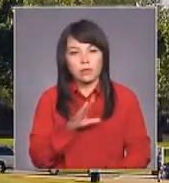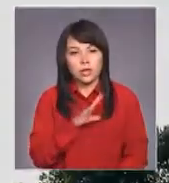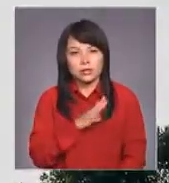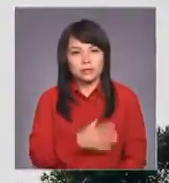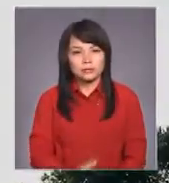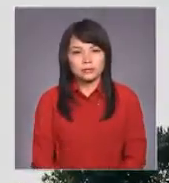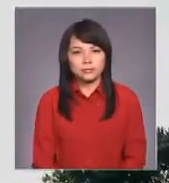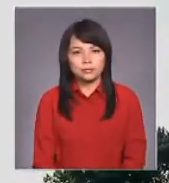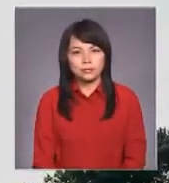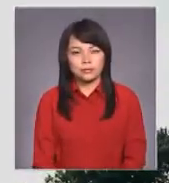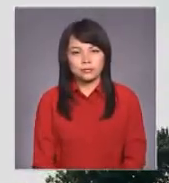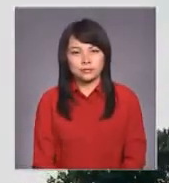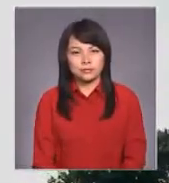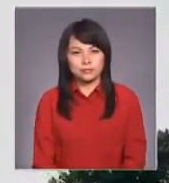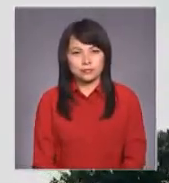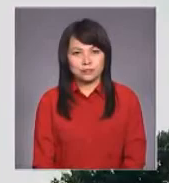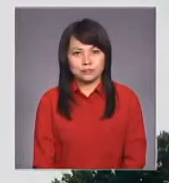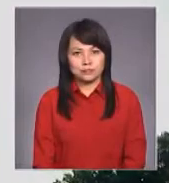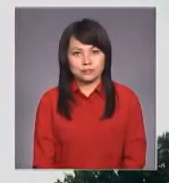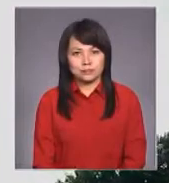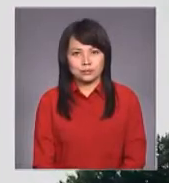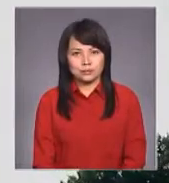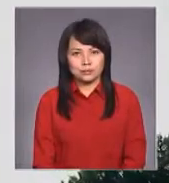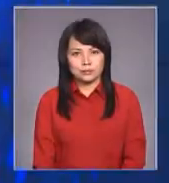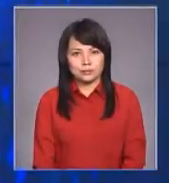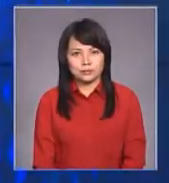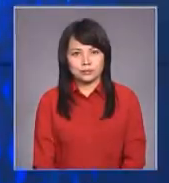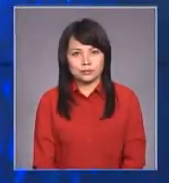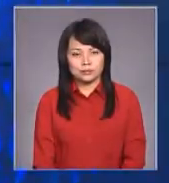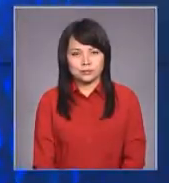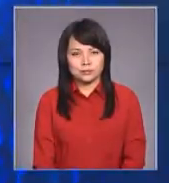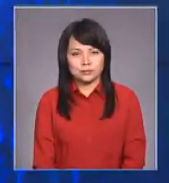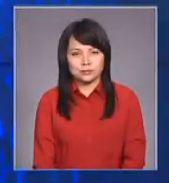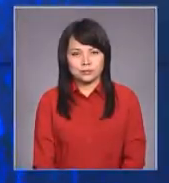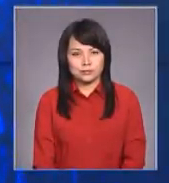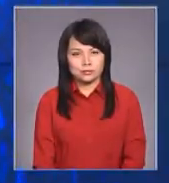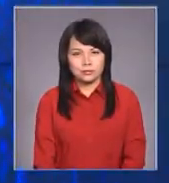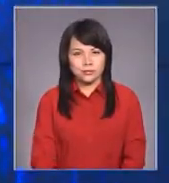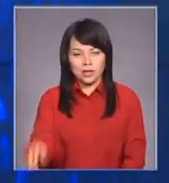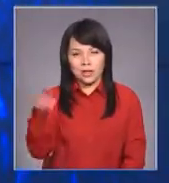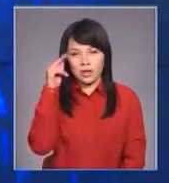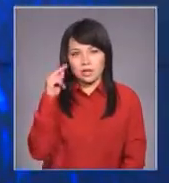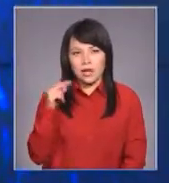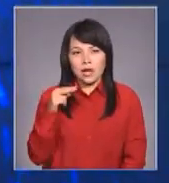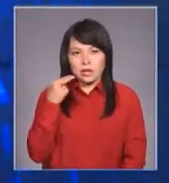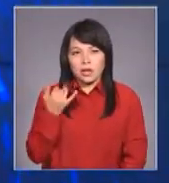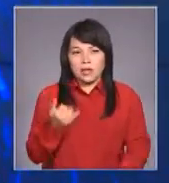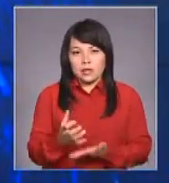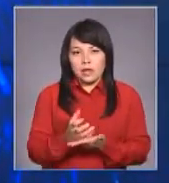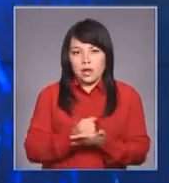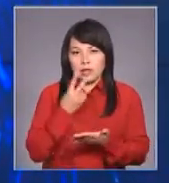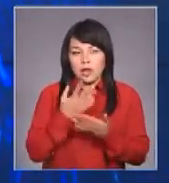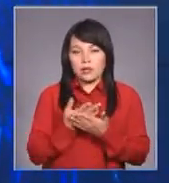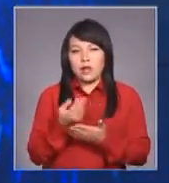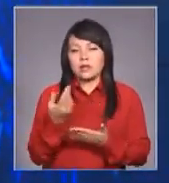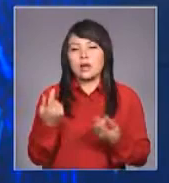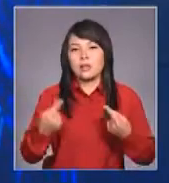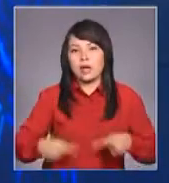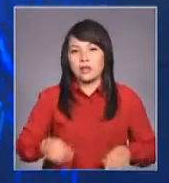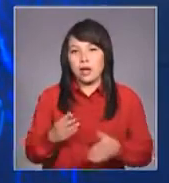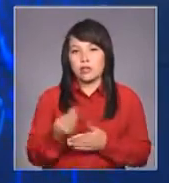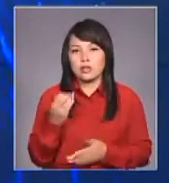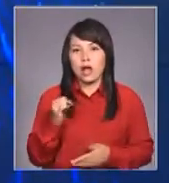Садыров, 24 кейзет, Вашингтон. Жаһан жаңалықтарымен жалғастырсақ, Қытайда қор нарығы тағы да құлдырай түсті.